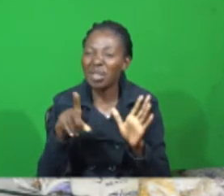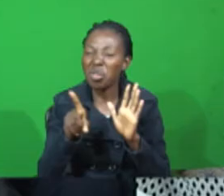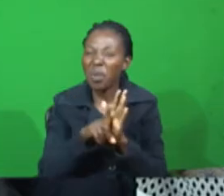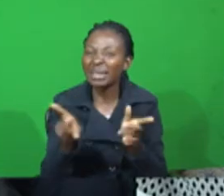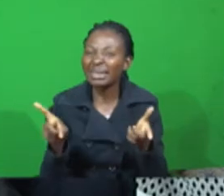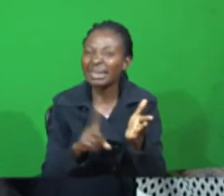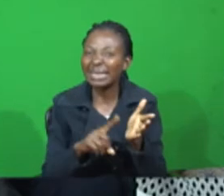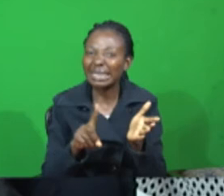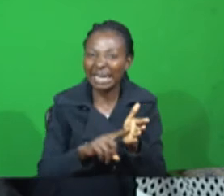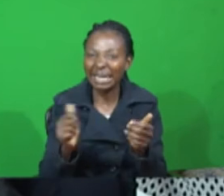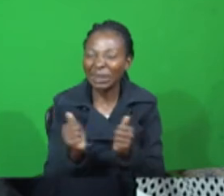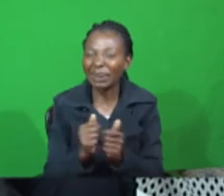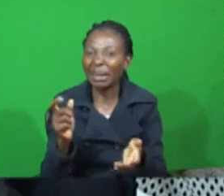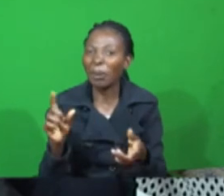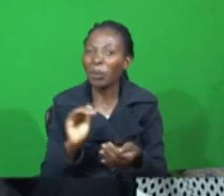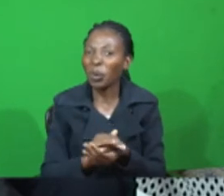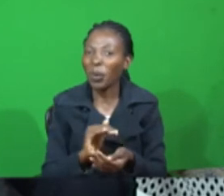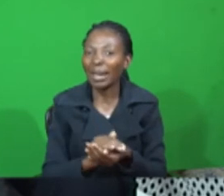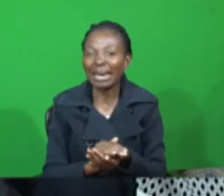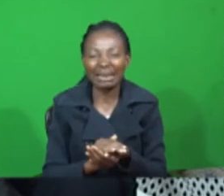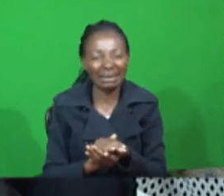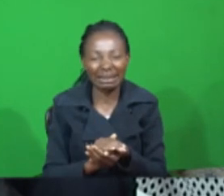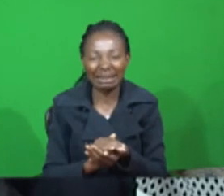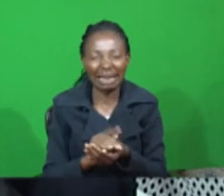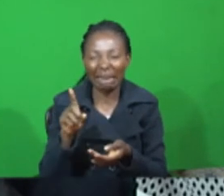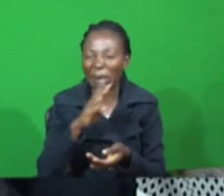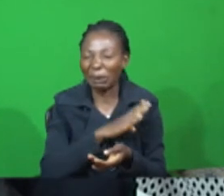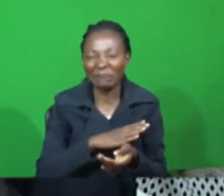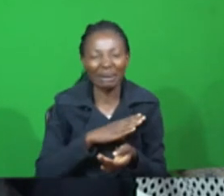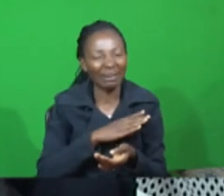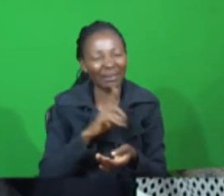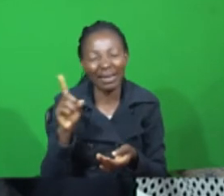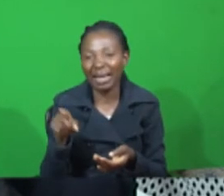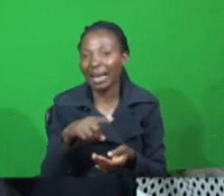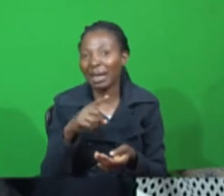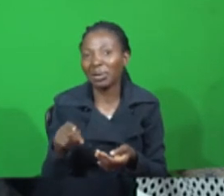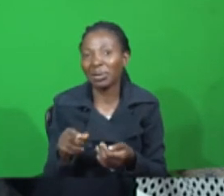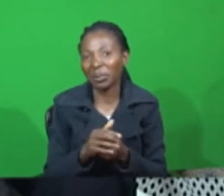nemuroora. Yeah. Chimiro chakadaro chakafumuka achitoite zvakanaka.